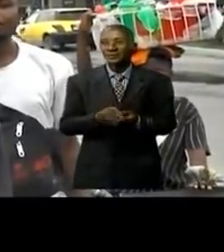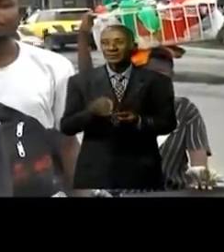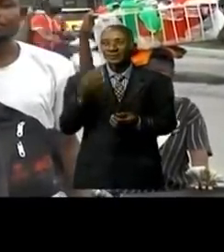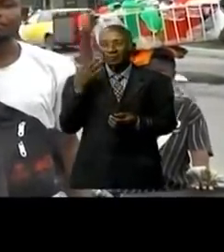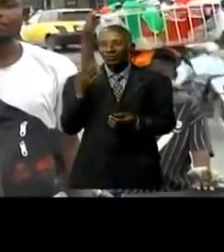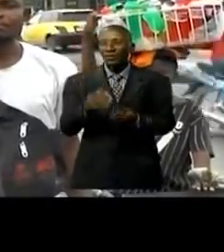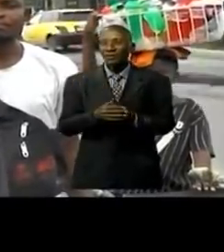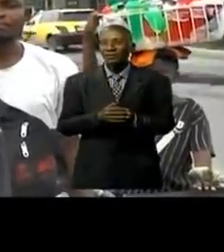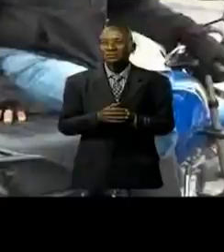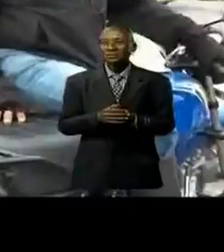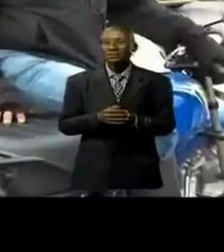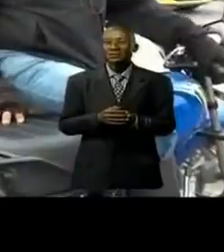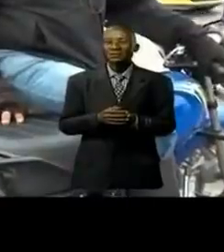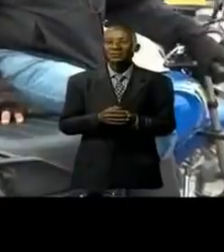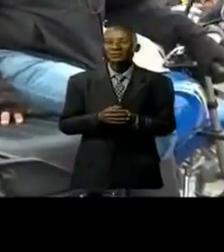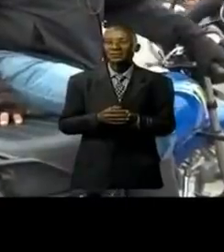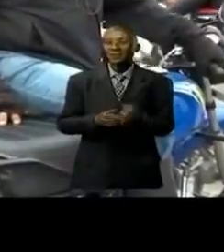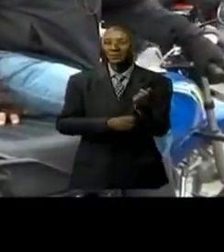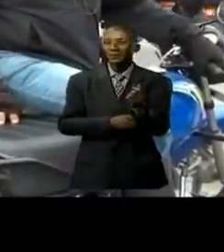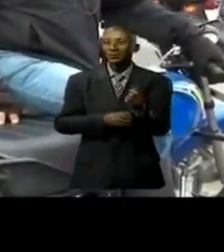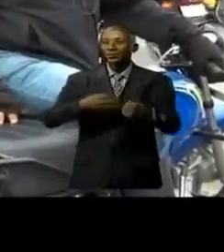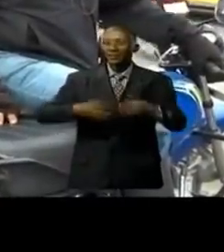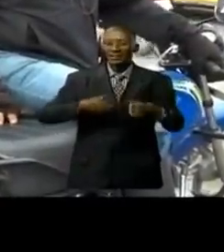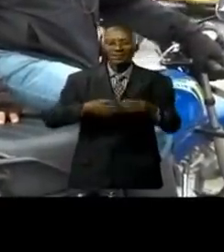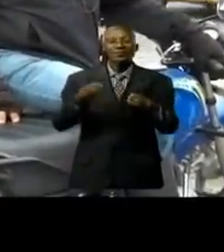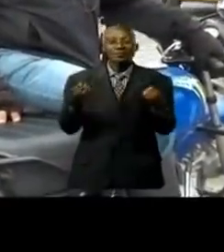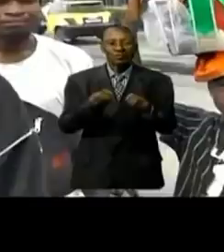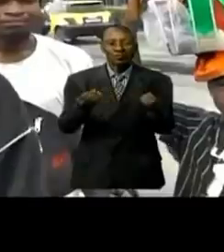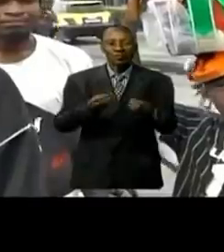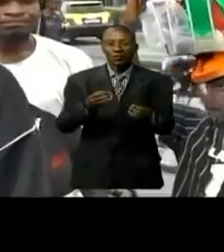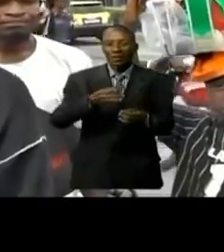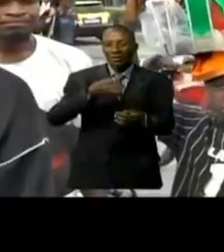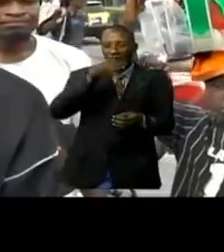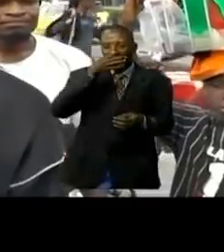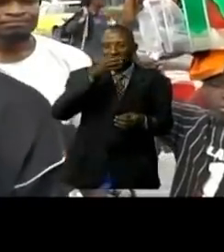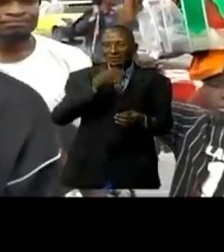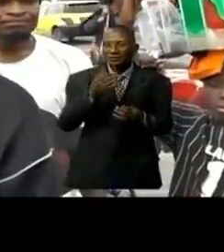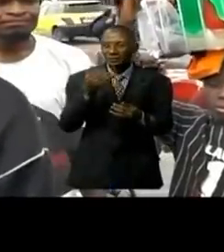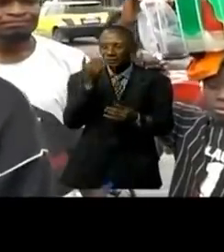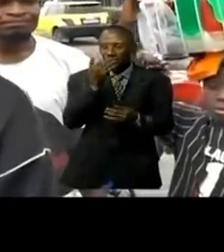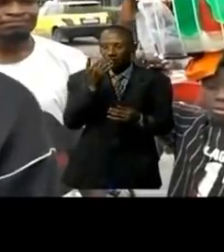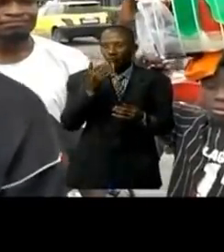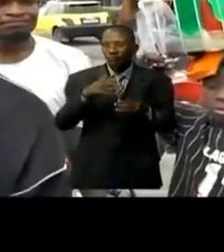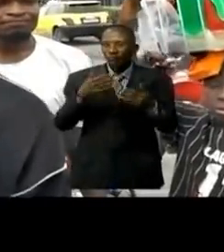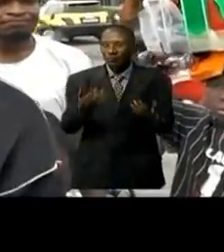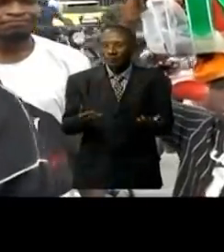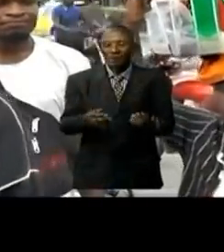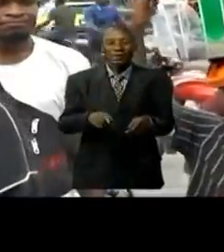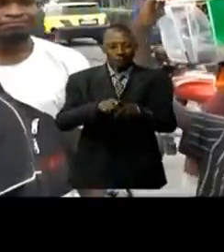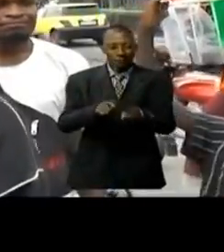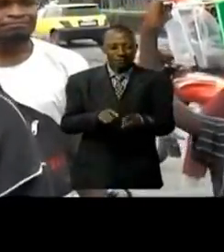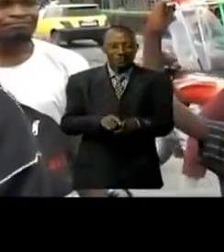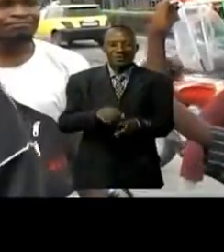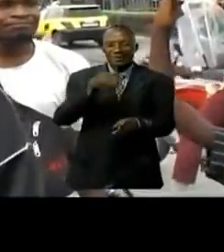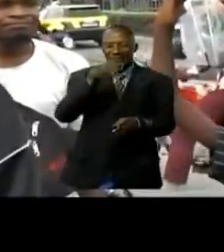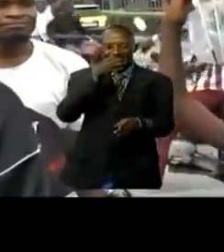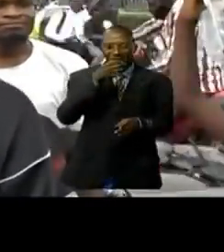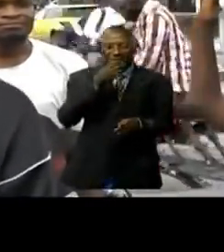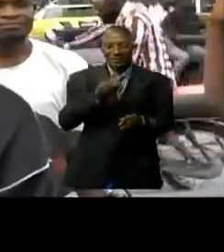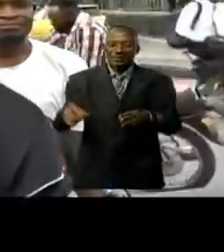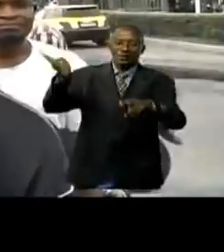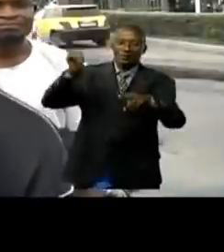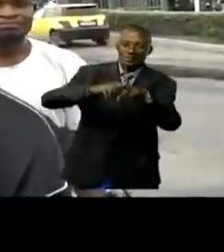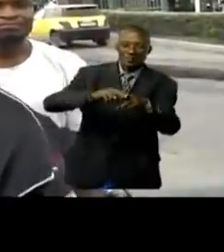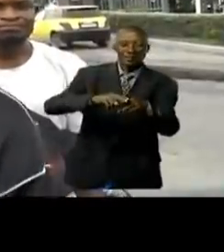pour se faire 2 litres, 4 litres, 5 litres. C'est qu'il n'est pas bien. Il n'y a pas un état conscient. Donc, il devait mettre toutes les personnes les moyens en jeu pourvu que les